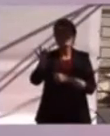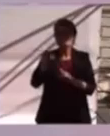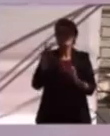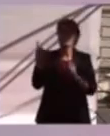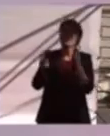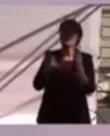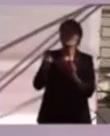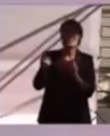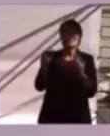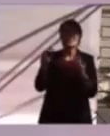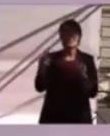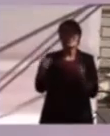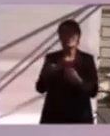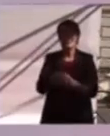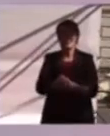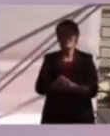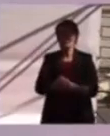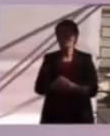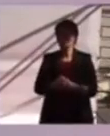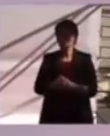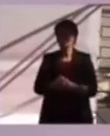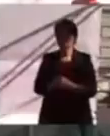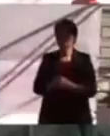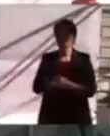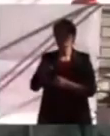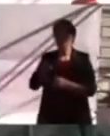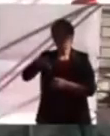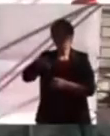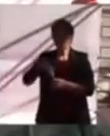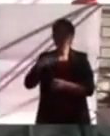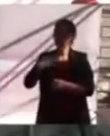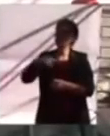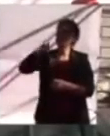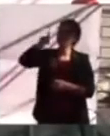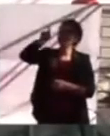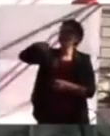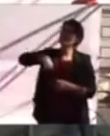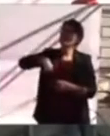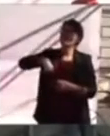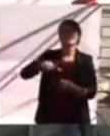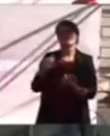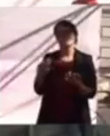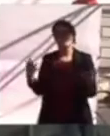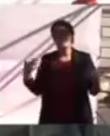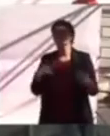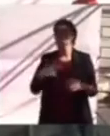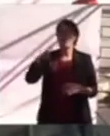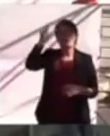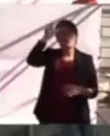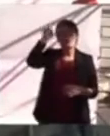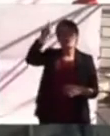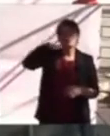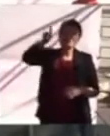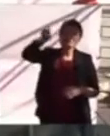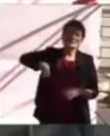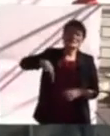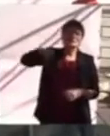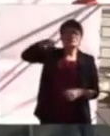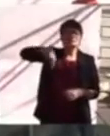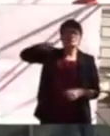di oggi non è solo la rivendicazione classica governo danni noi stiamo rivendicando di essere